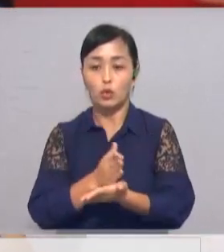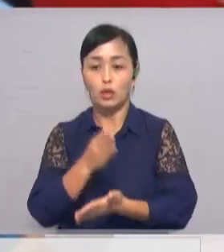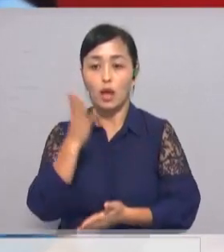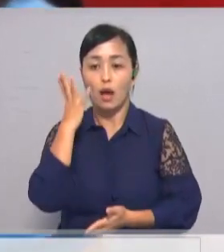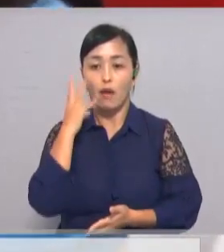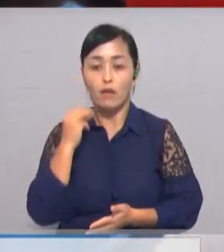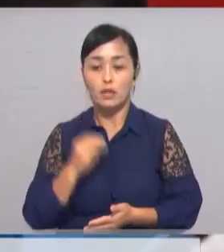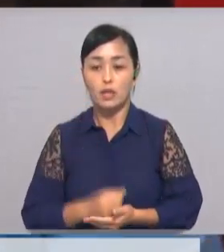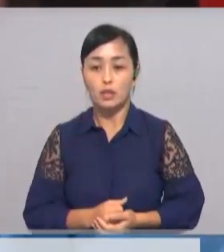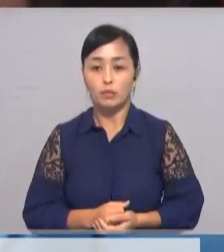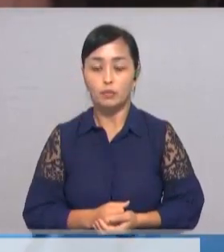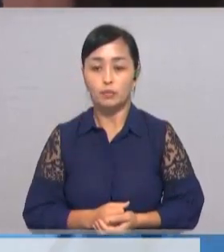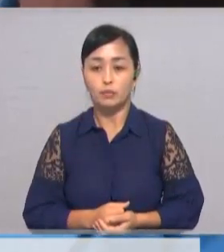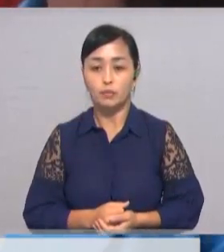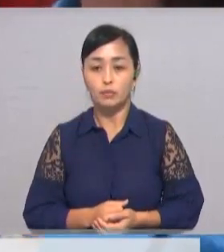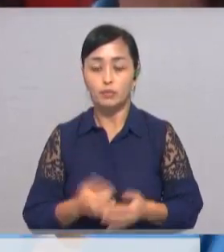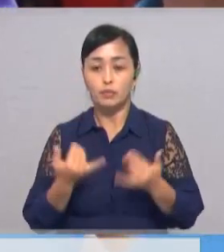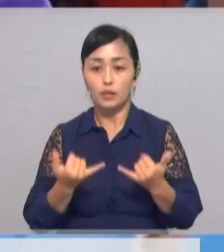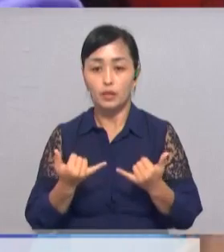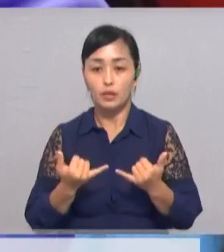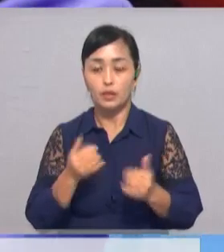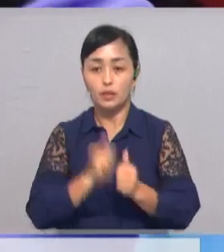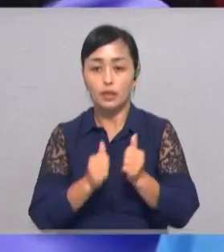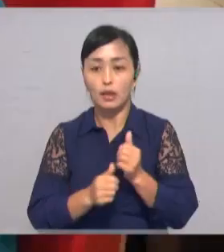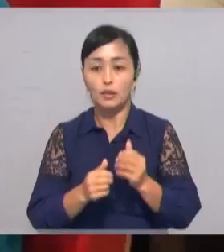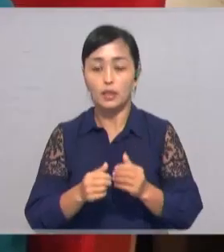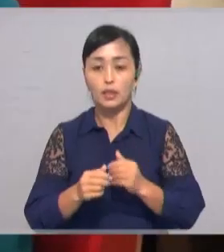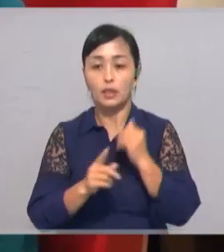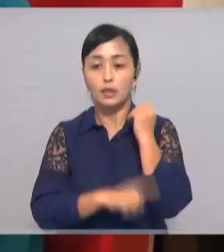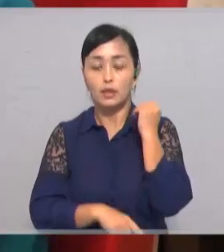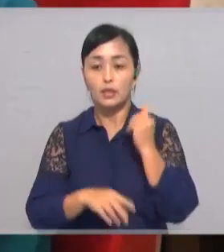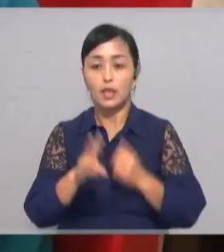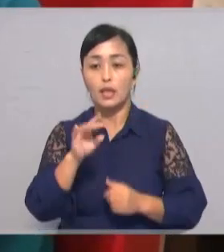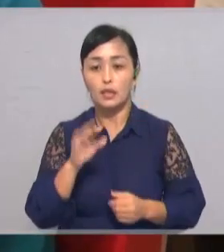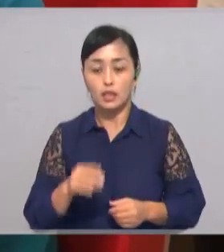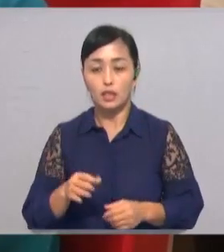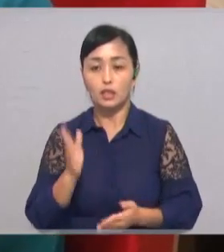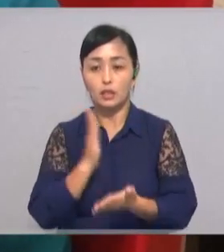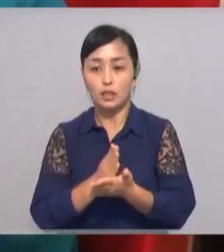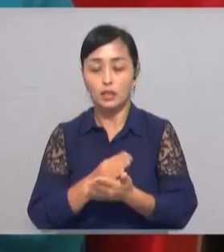рамках фестиваля искусств Универ люльке в конце каждой недели в Туркестане проходят дни культуры районов и городов